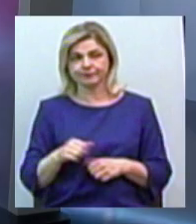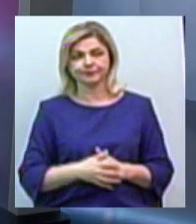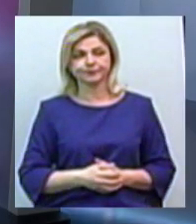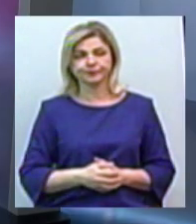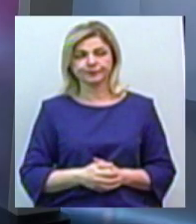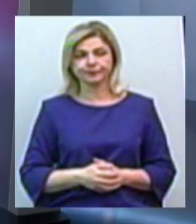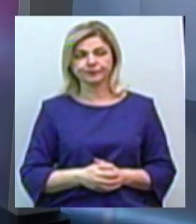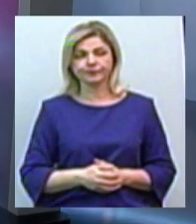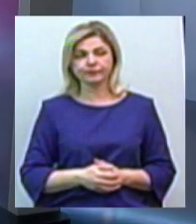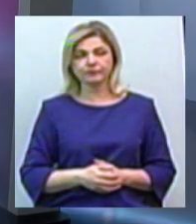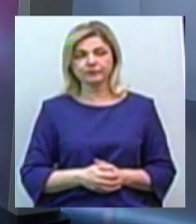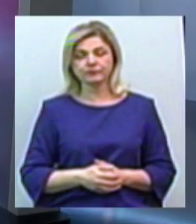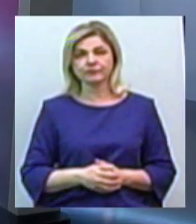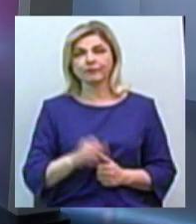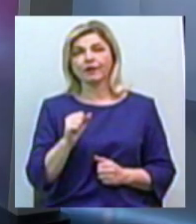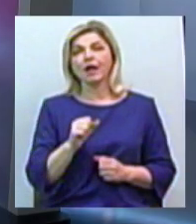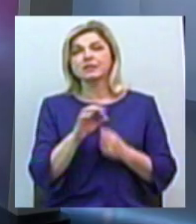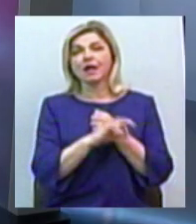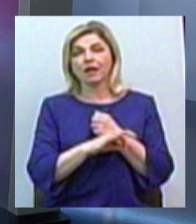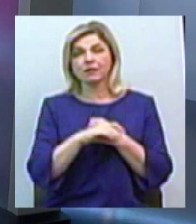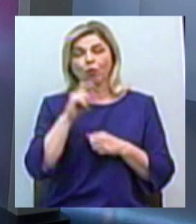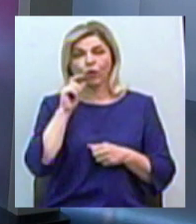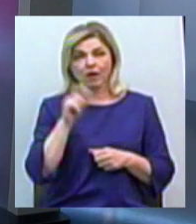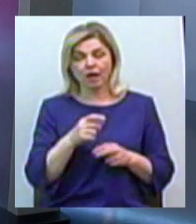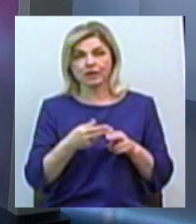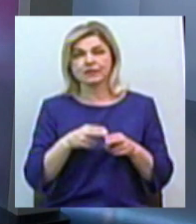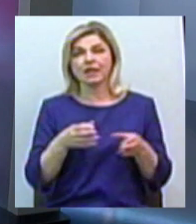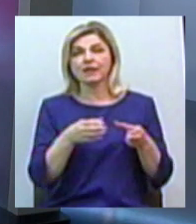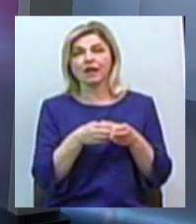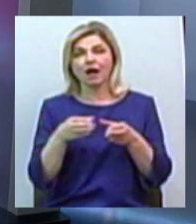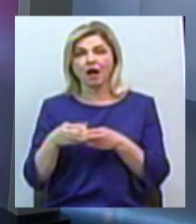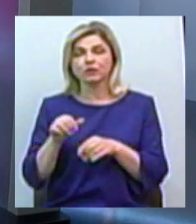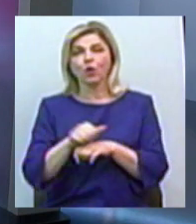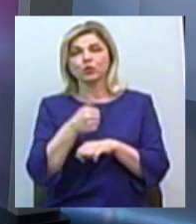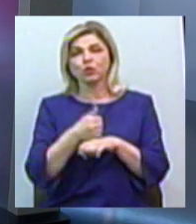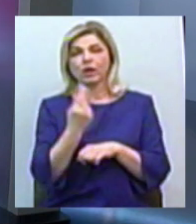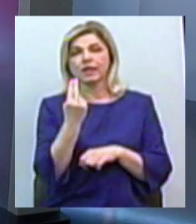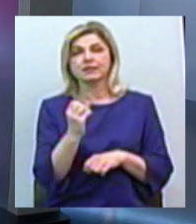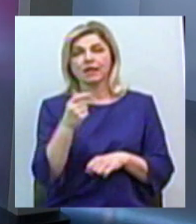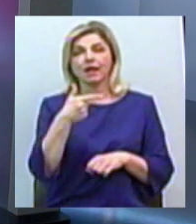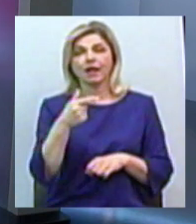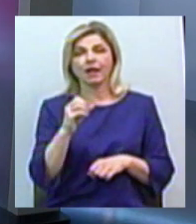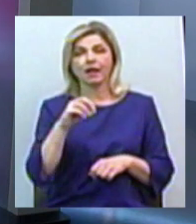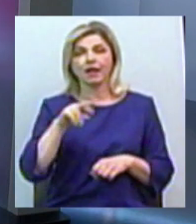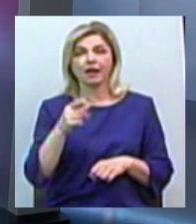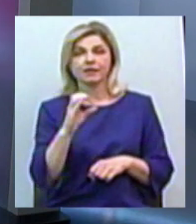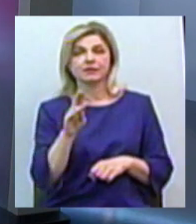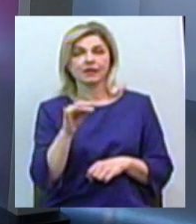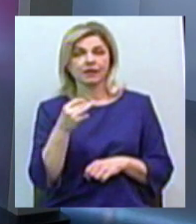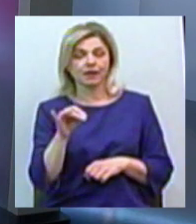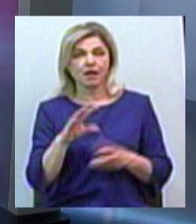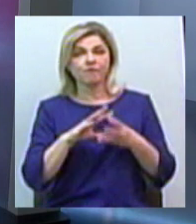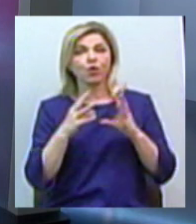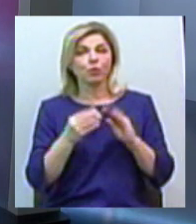З боку Західної України, відповідно, цю делегацію очолював Цегельський. І взагалі я хочу сказати,